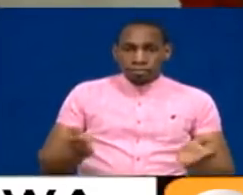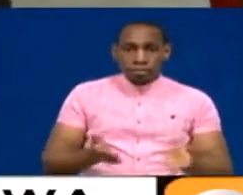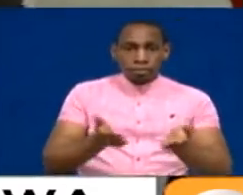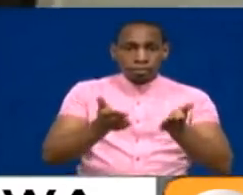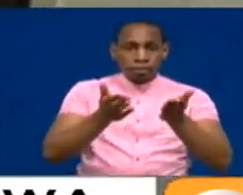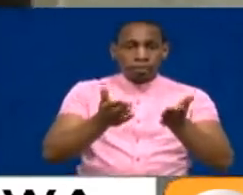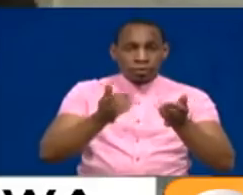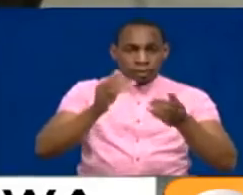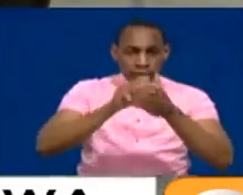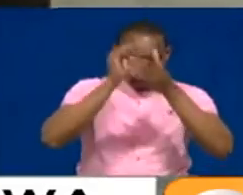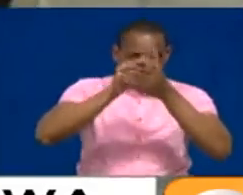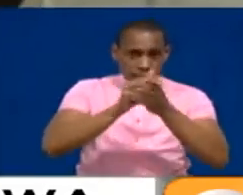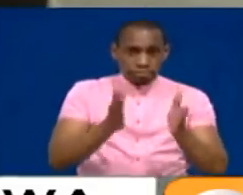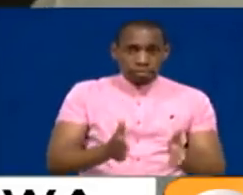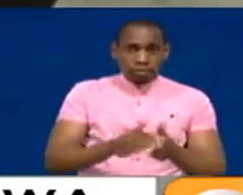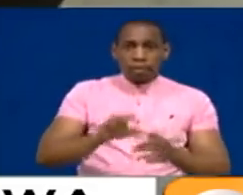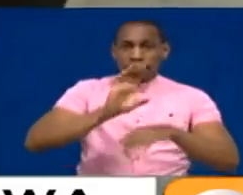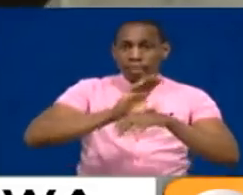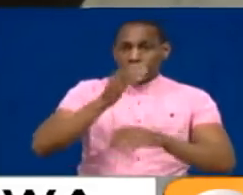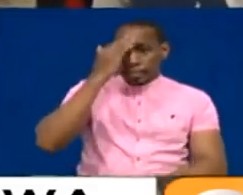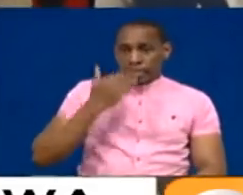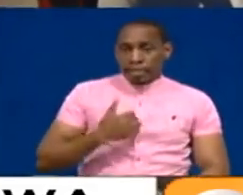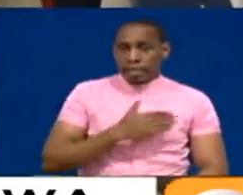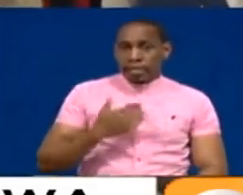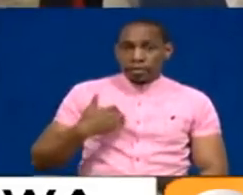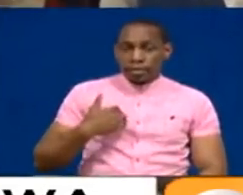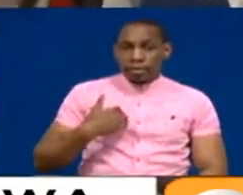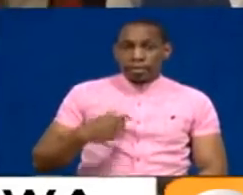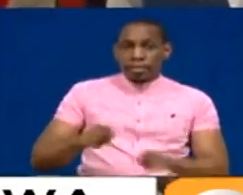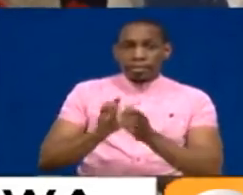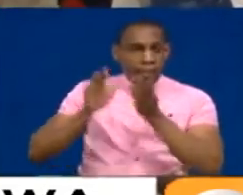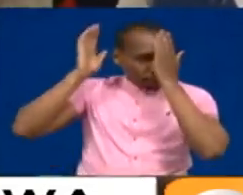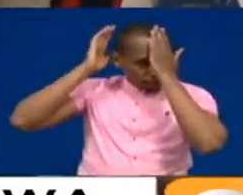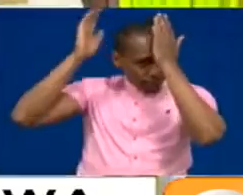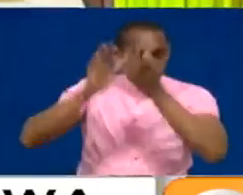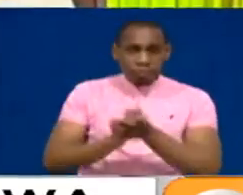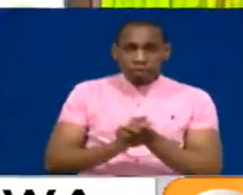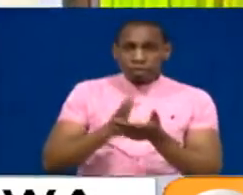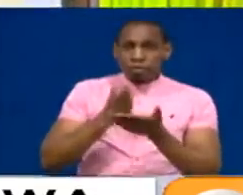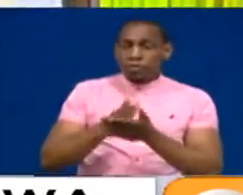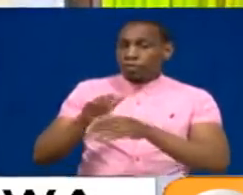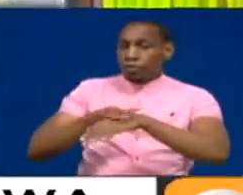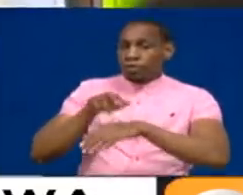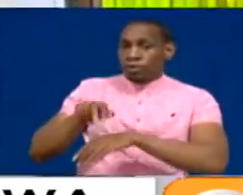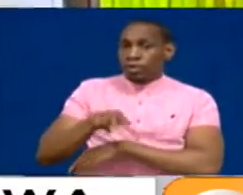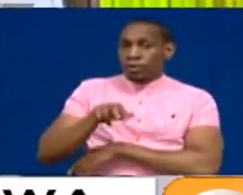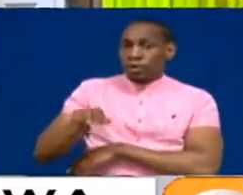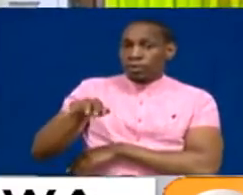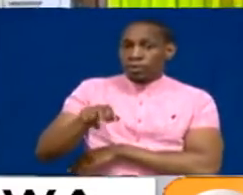akisindikizwa na maaskofu kutoka baraza la maaskofu wa kanisa Katoliki nchini. Askofu Anyolo kwa mwendo wa aste